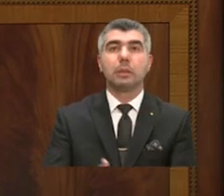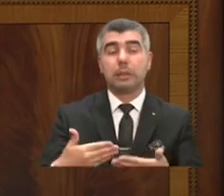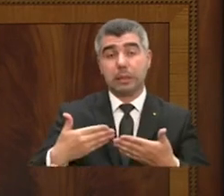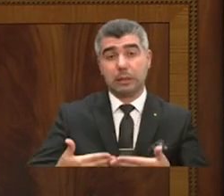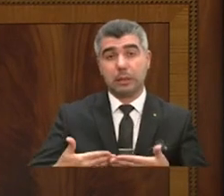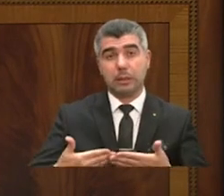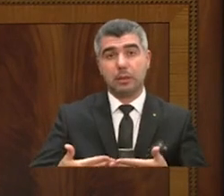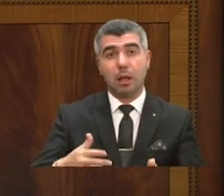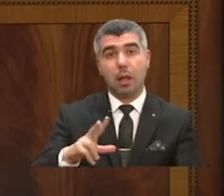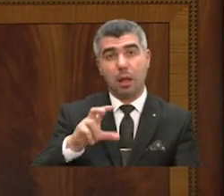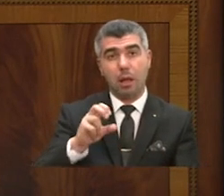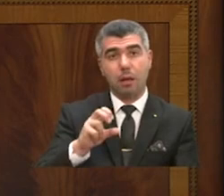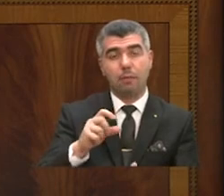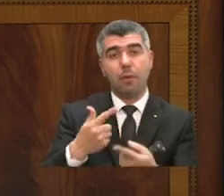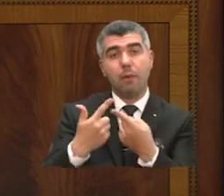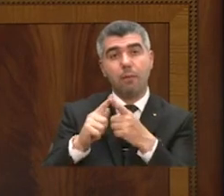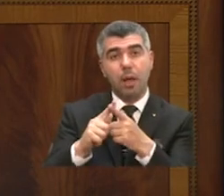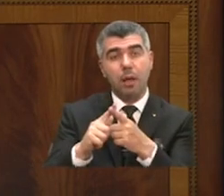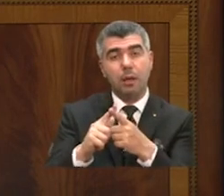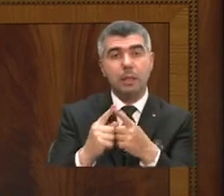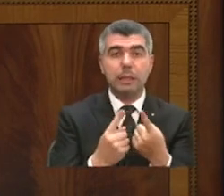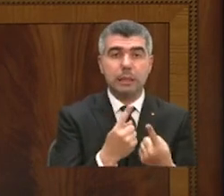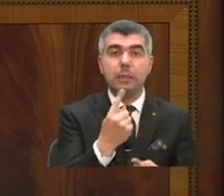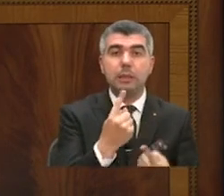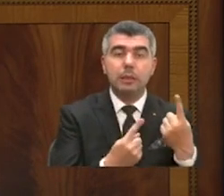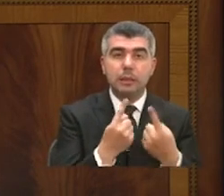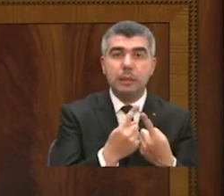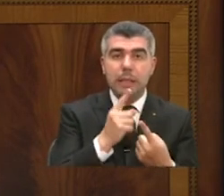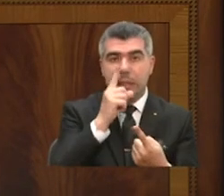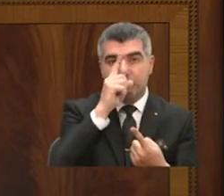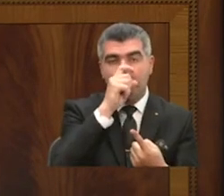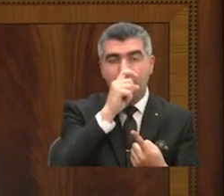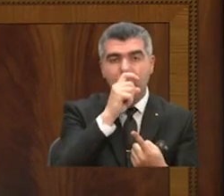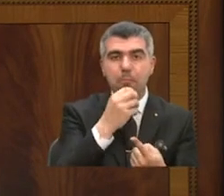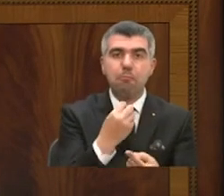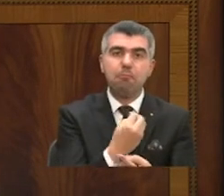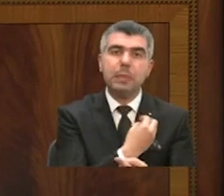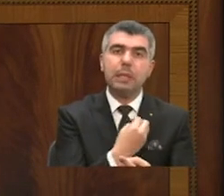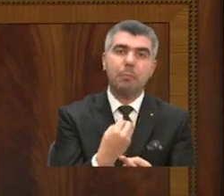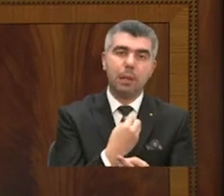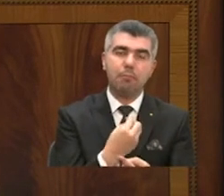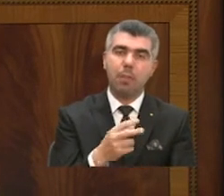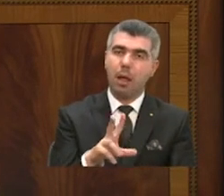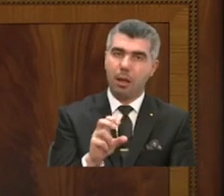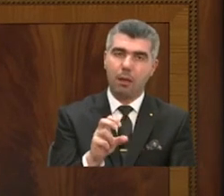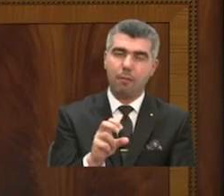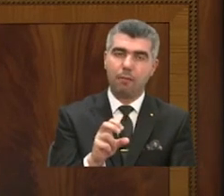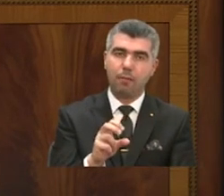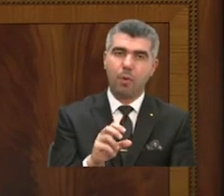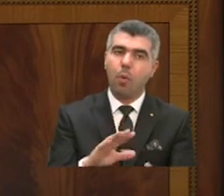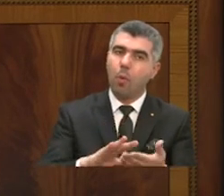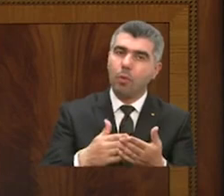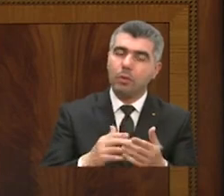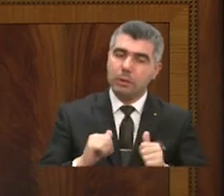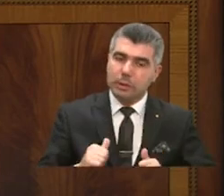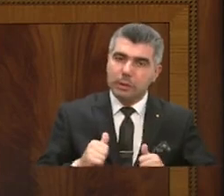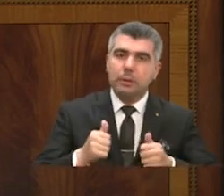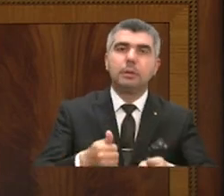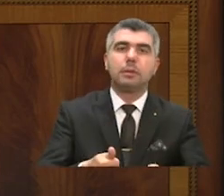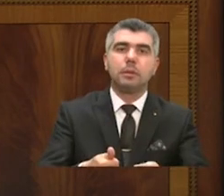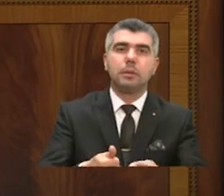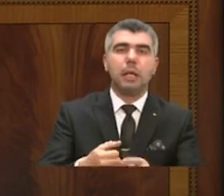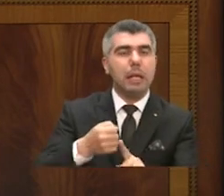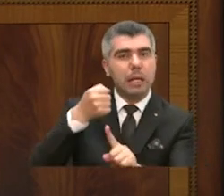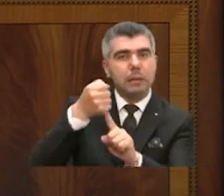واعون بحجم التراكمات والتعقيدات التي يعرفها القطاع، لكننا عازمون كل العزم على